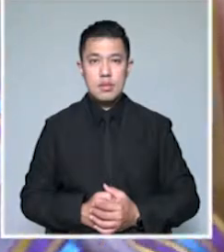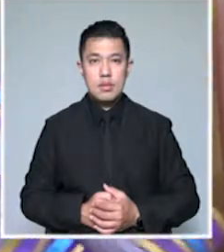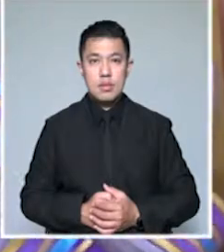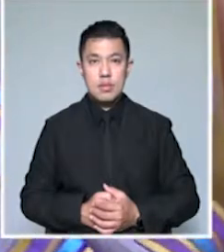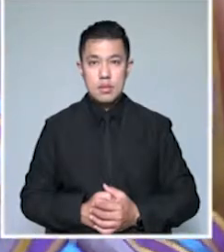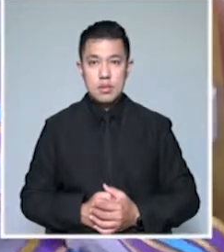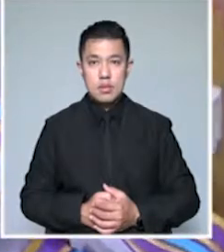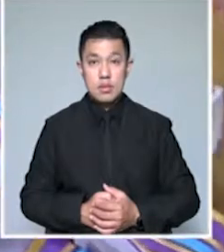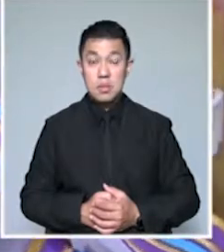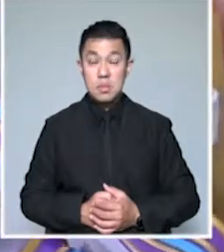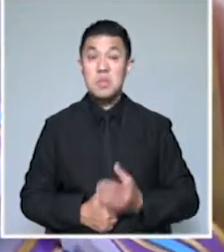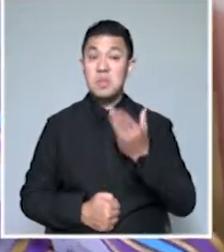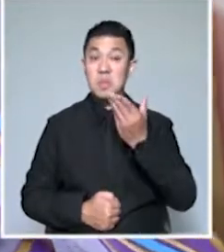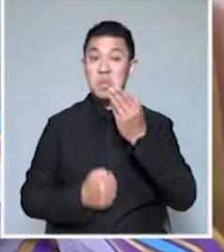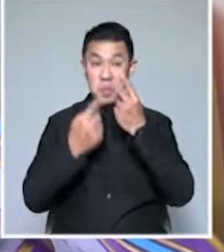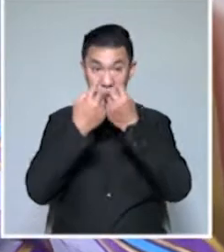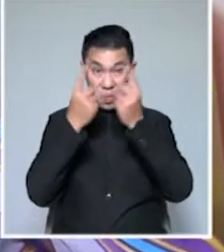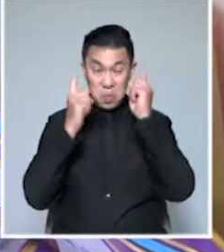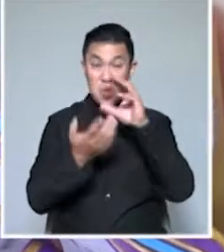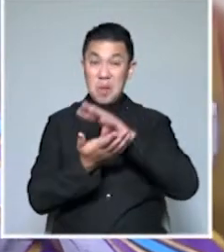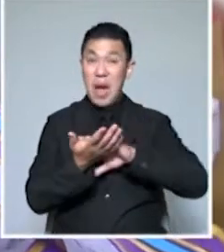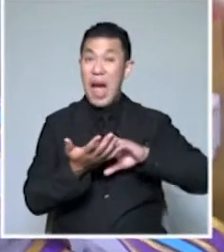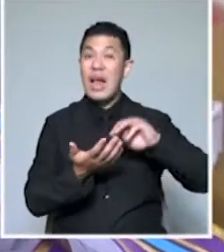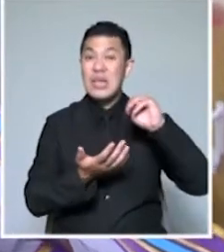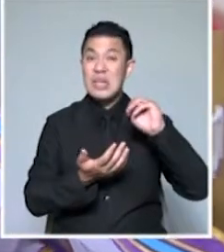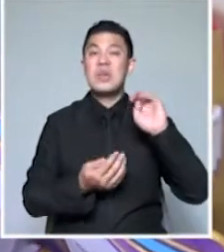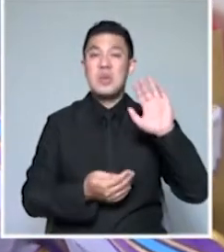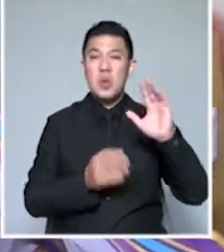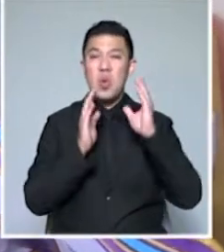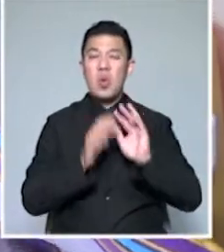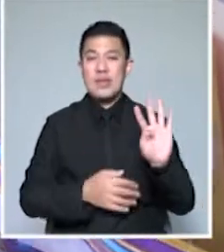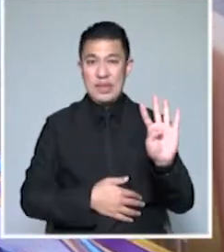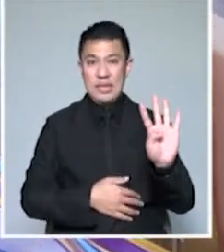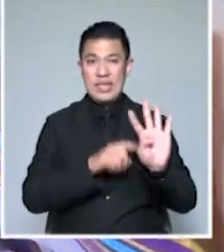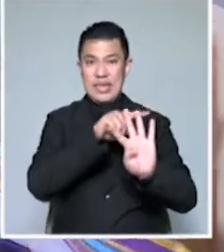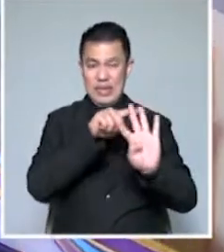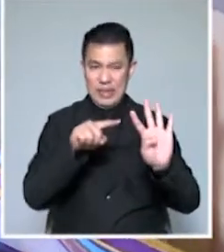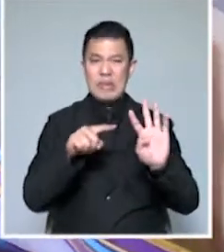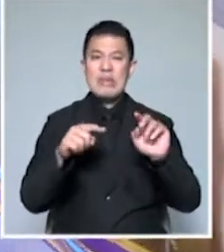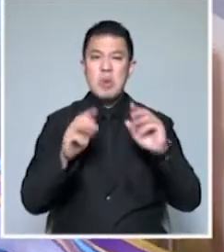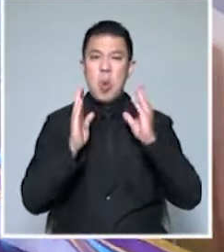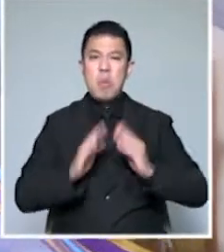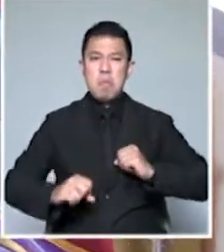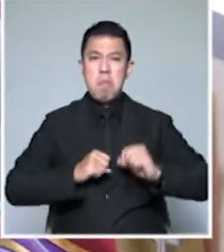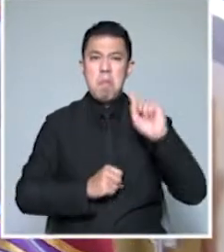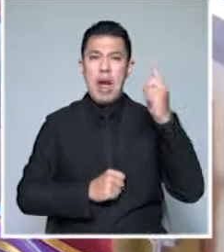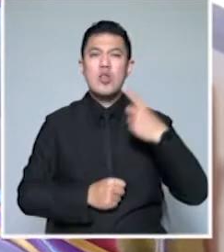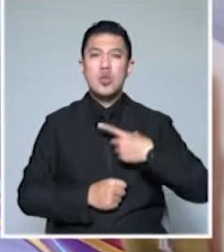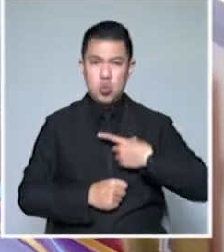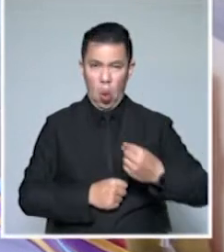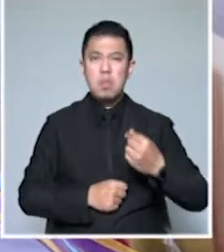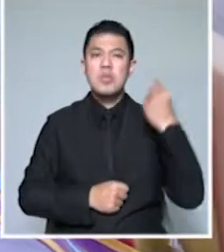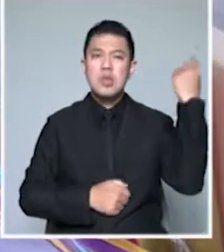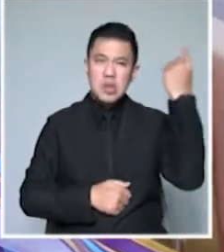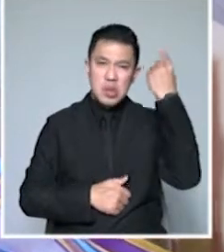บรรดาบัณฑิตจากมหาวิทยาลัยราชมงคลพระนครทั้ง4คนถือเป็นคนรุ่นใหม่ที่ยังคงชื่นชอบการเดินท